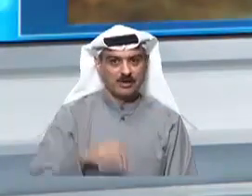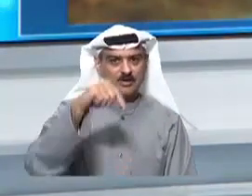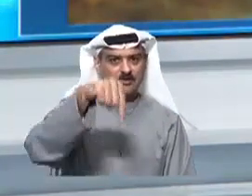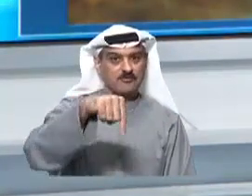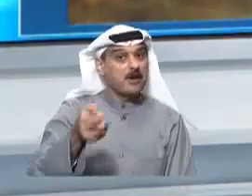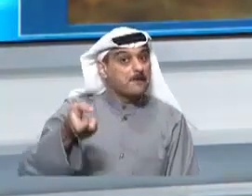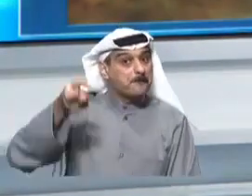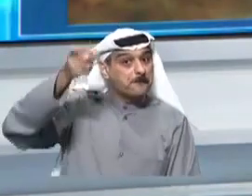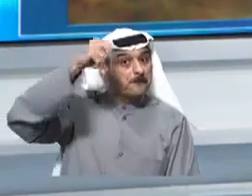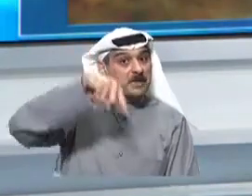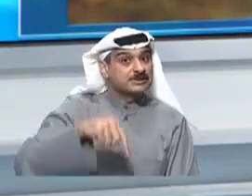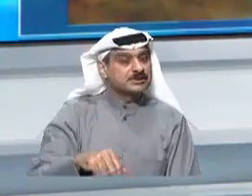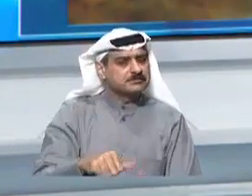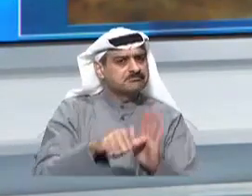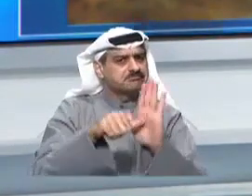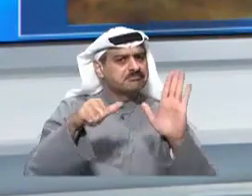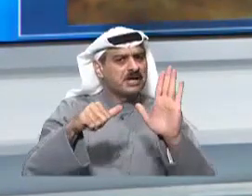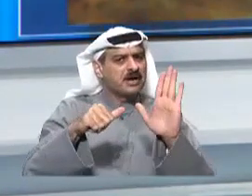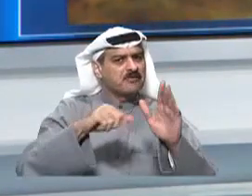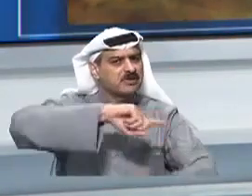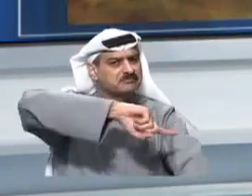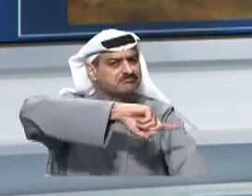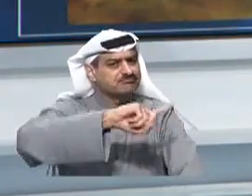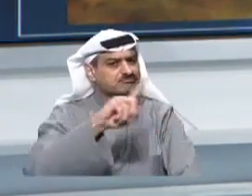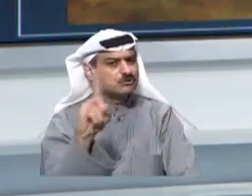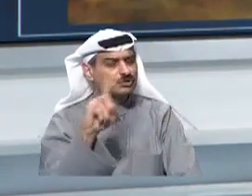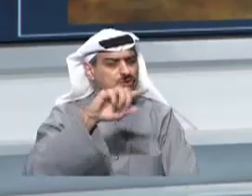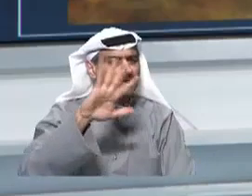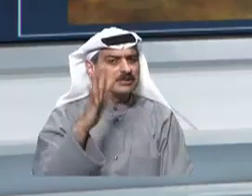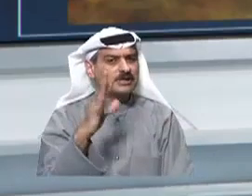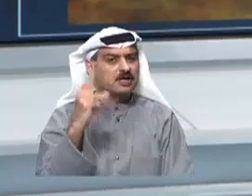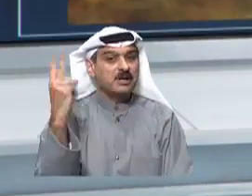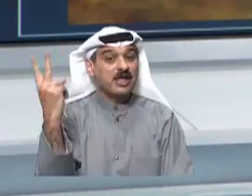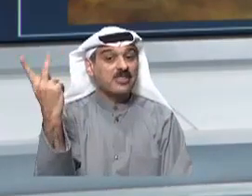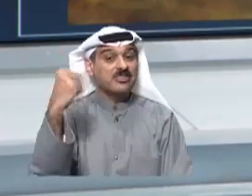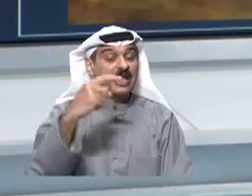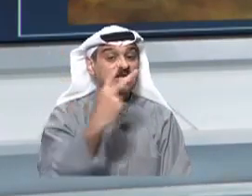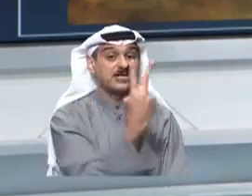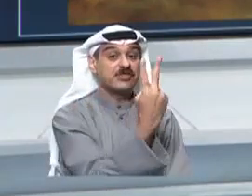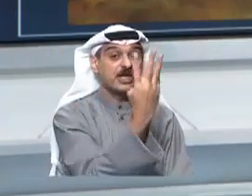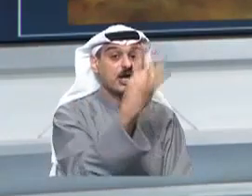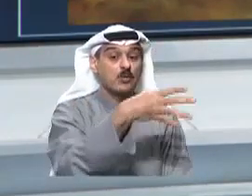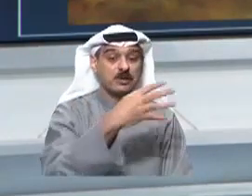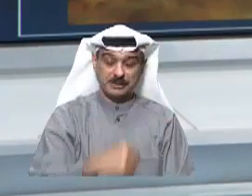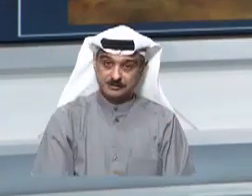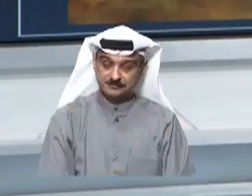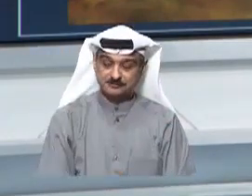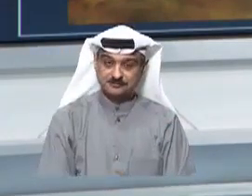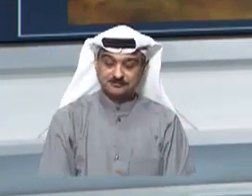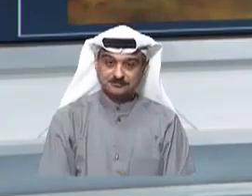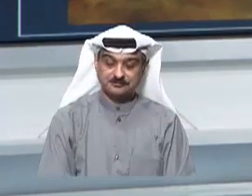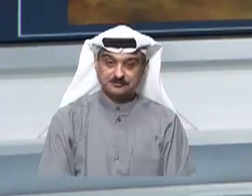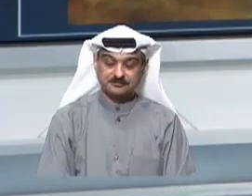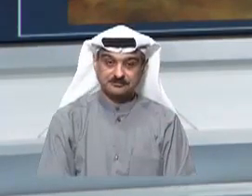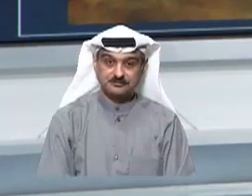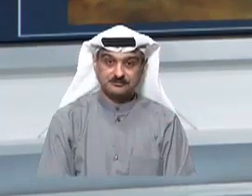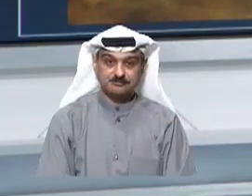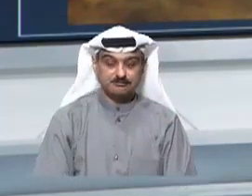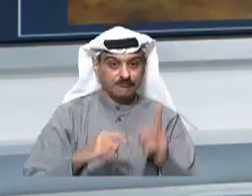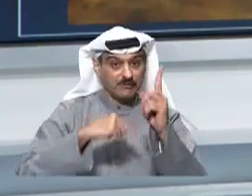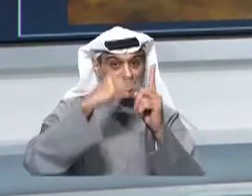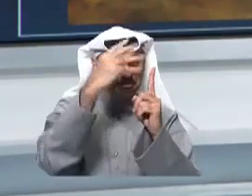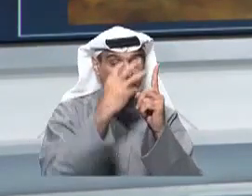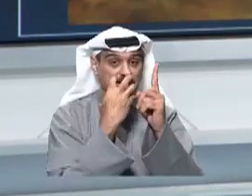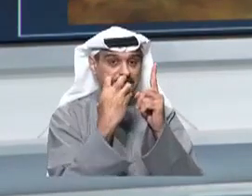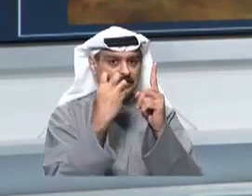يوم الغد قد ينشط على فترات، وقد تصل سرعة رياح ما بين 12 إلى 42 كيلومتر في الساعة، ودرجات